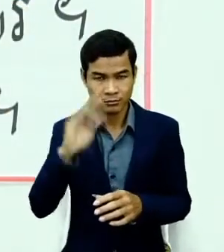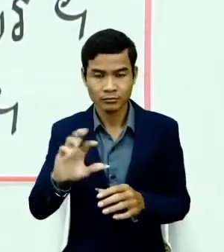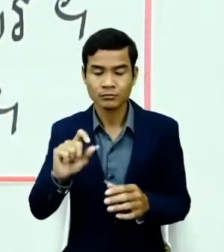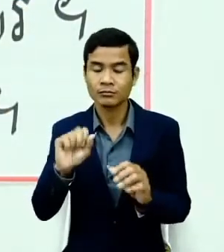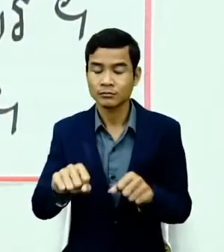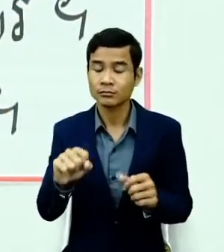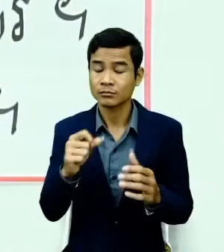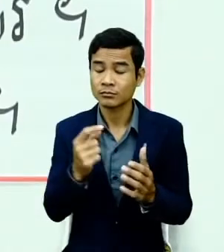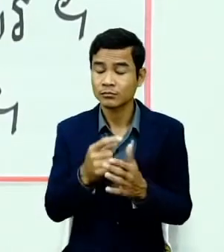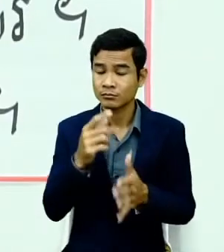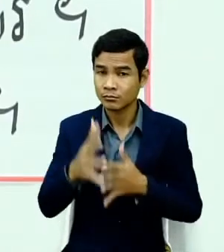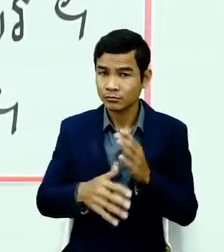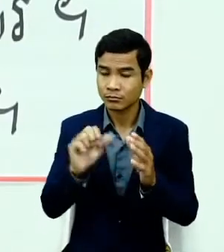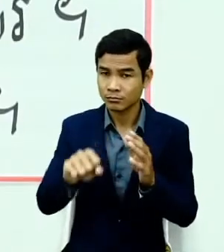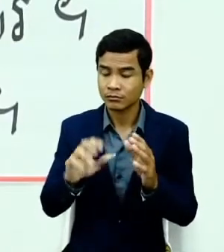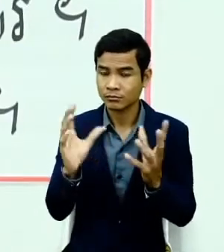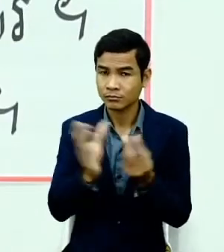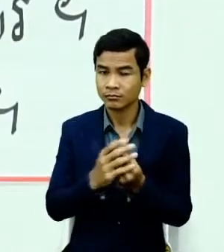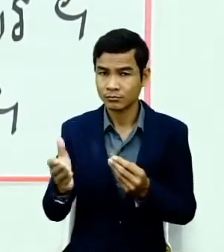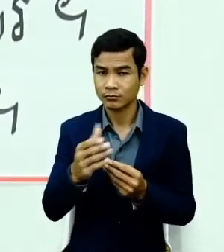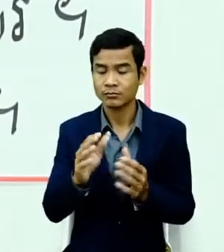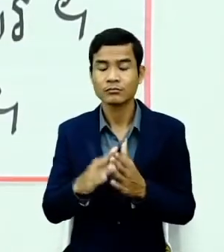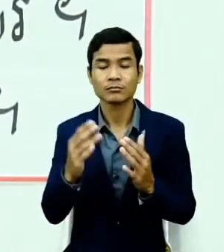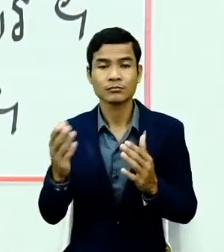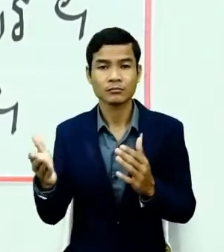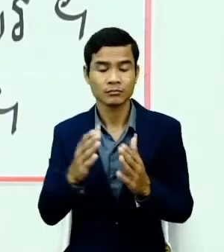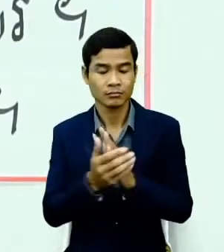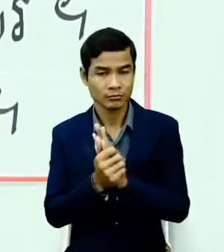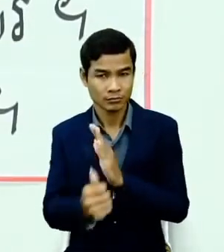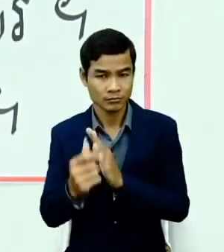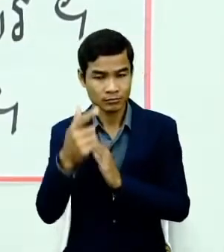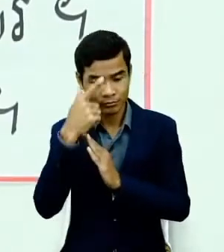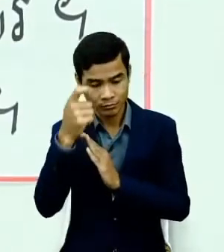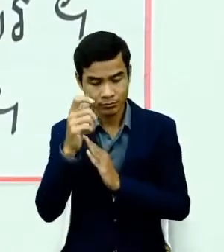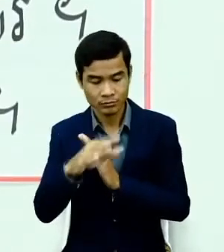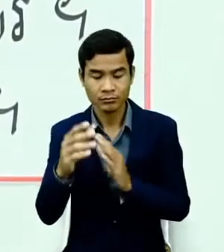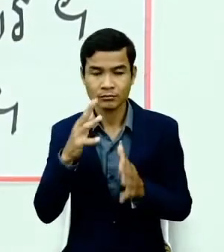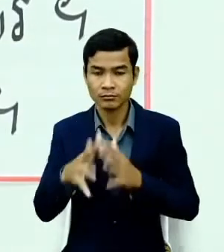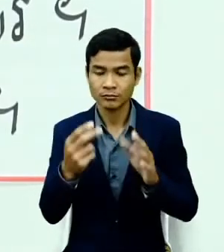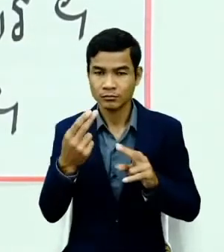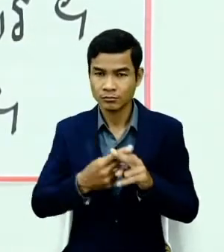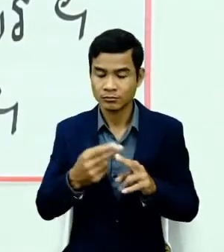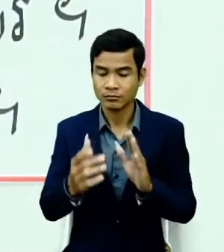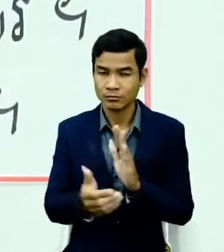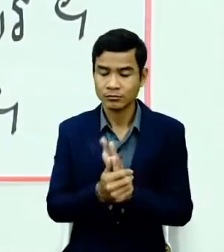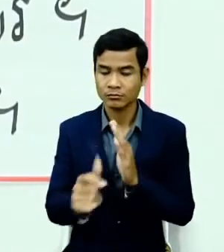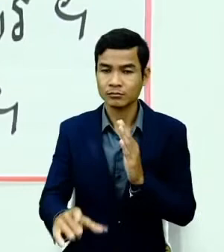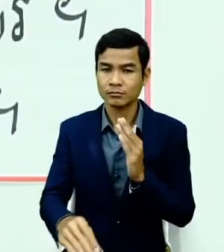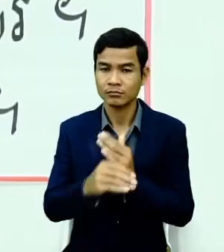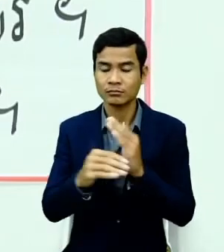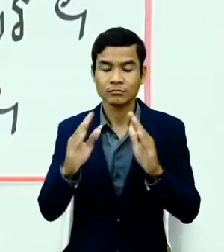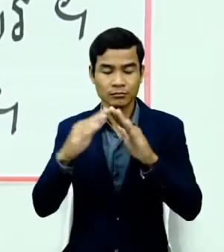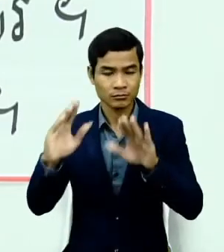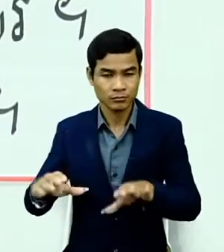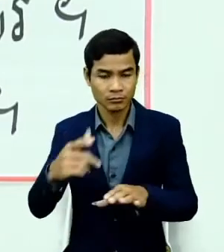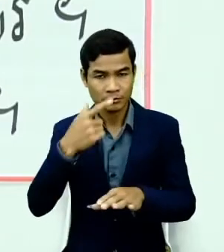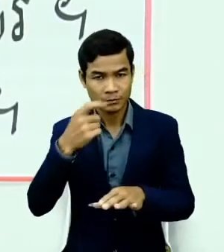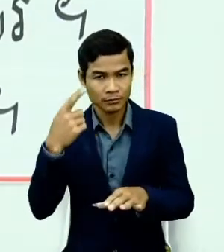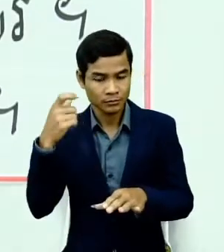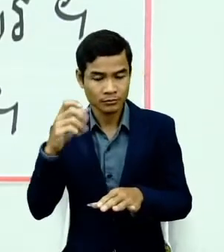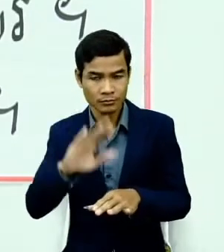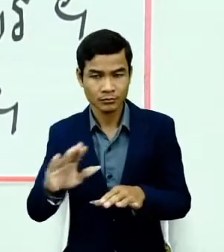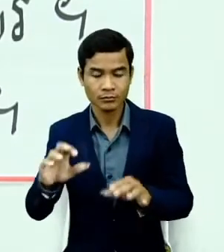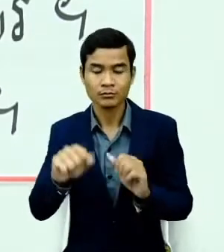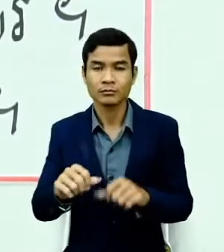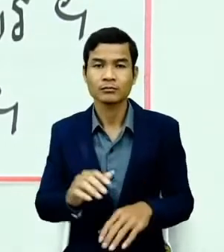អានស្ទាត់គ្រប់គ្រប់គ្រប់គ្រប់គ្នាដើម្បីឲ្យកាន់តែស្ទាត់កូនវឹកហាត់អានបន្ថែមទៀតនៅផ្ទះជាមួយនឹងប៉ាម៉ាឬក៏បងប្អូនរបស់យើង